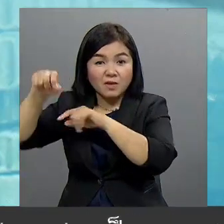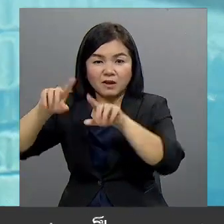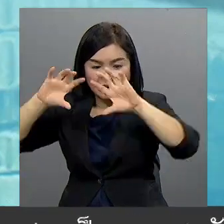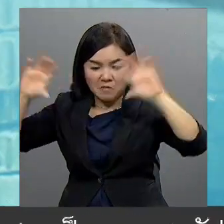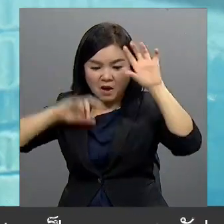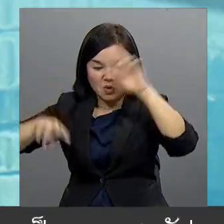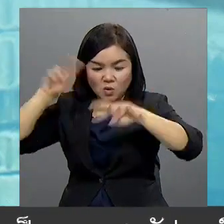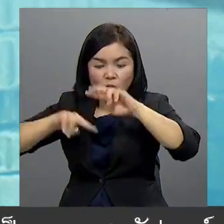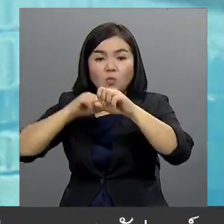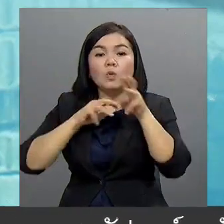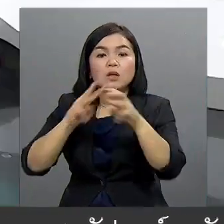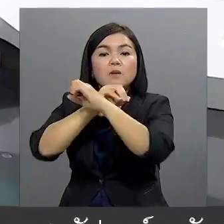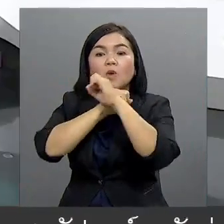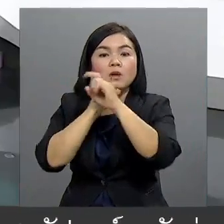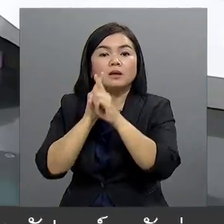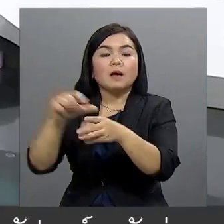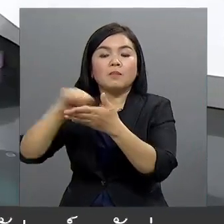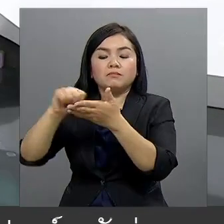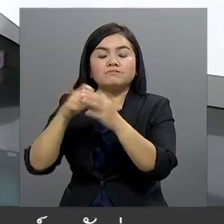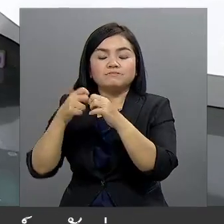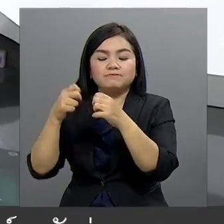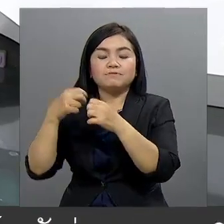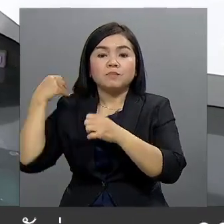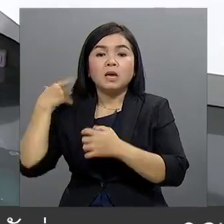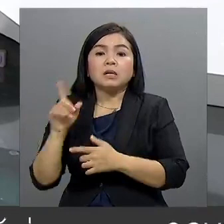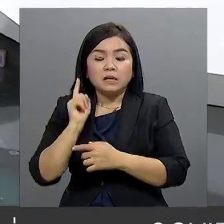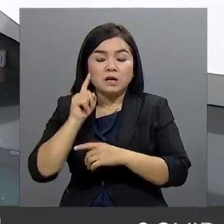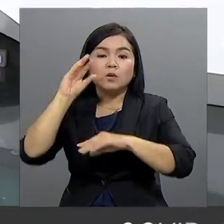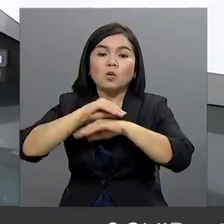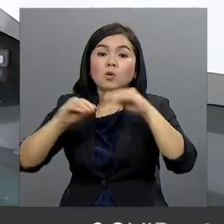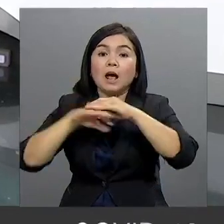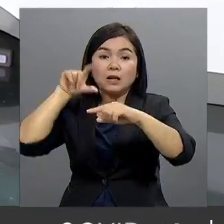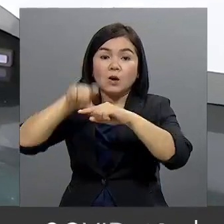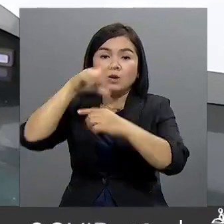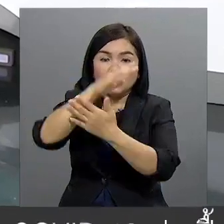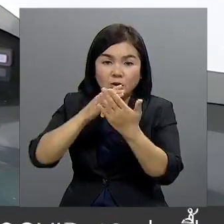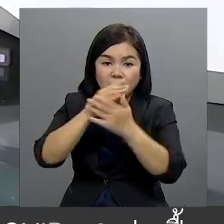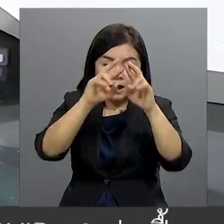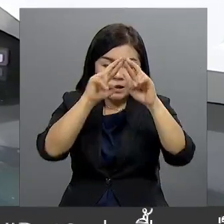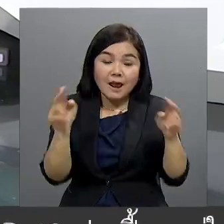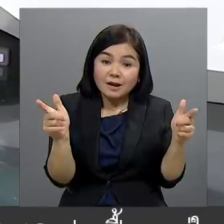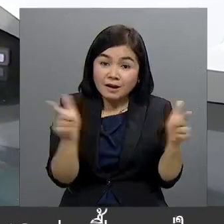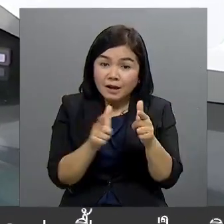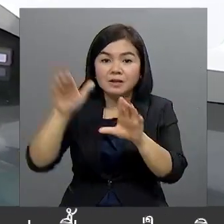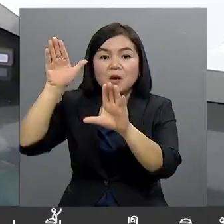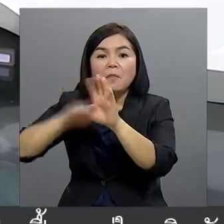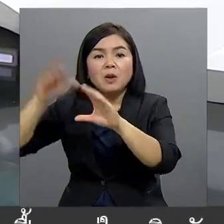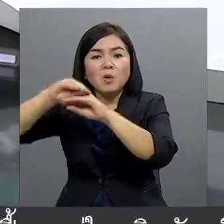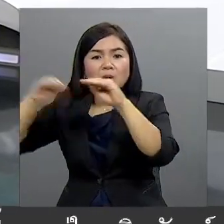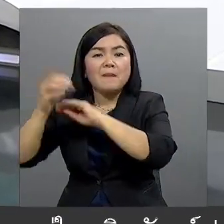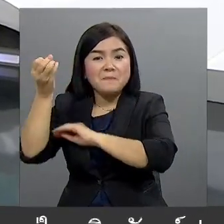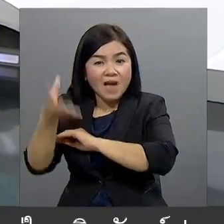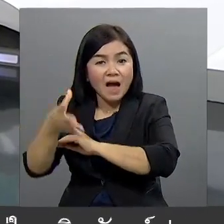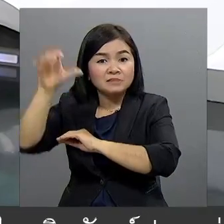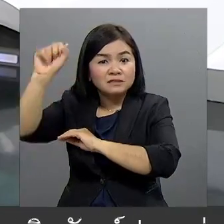างที่ติดตามแก้ไขกสptions ๆ ครงบัๆแล้ครึ่ amplifierัคลนะคะ เข้าครงการมากที่สุที่เคยมีคร